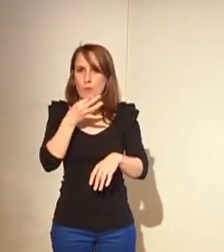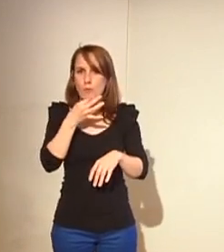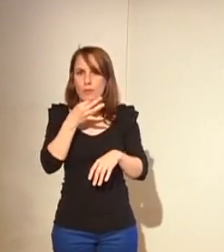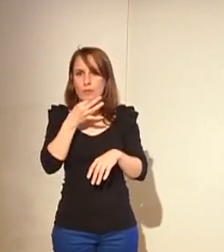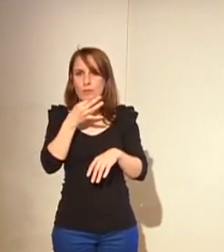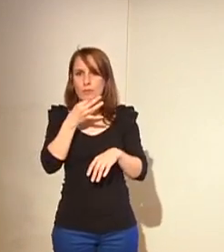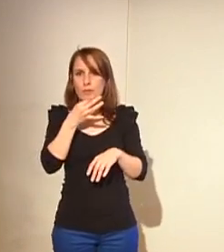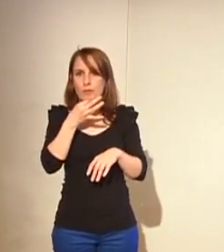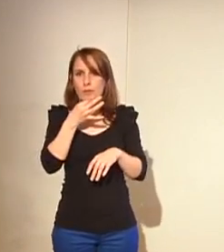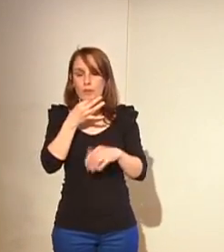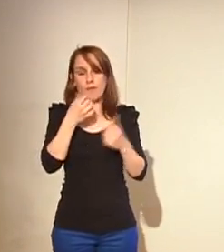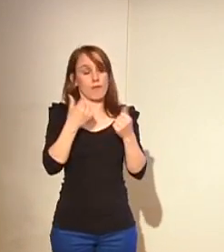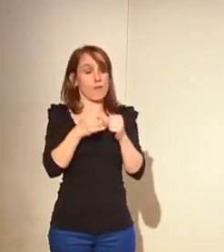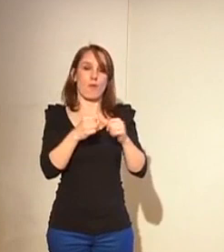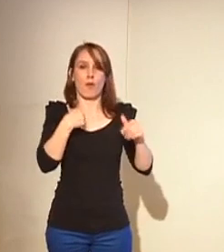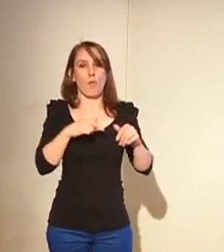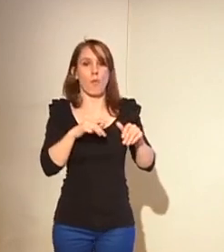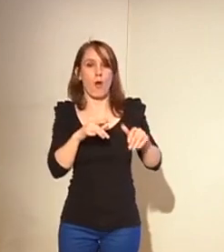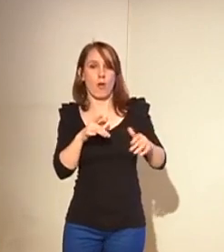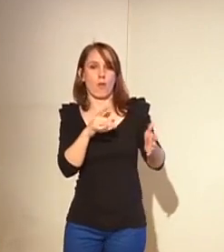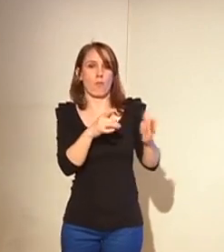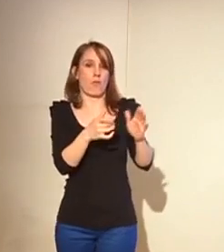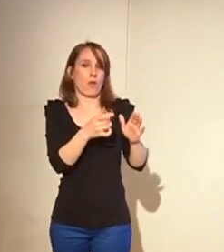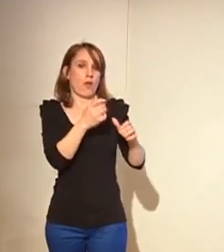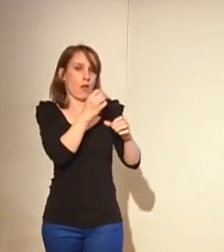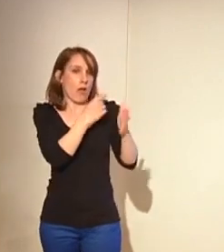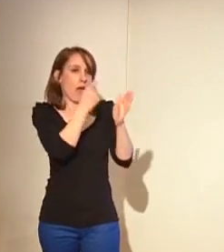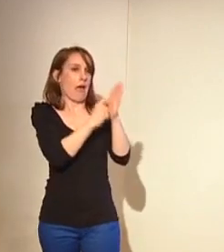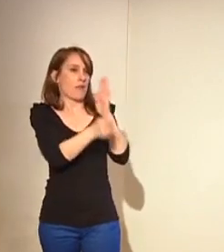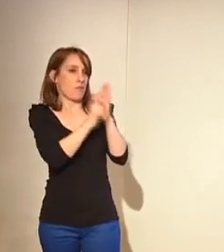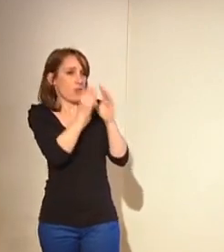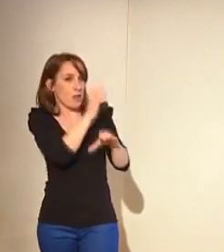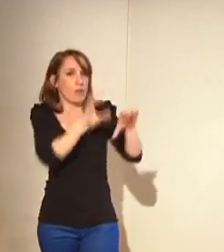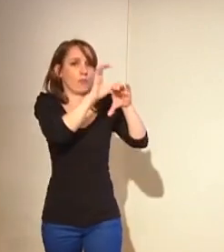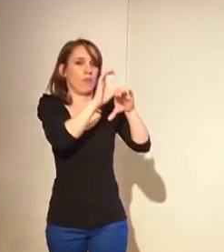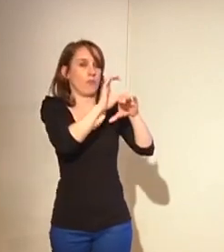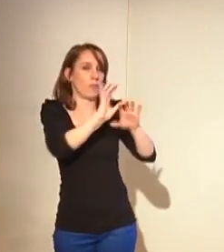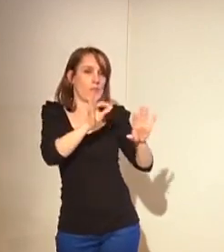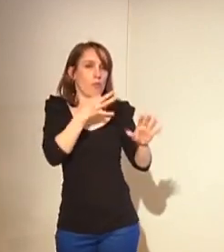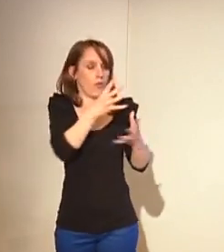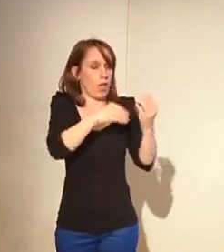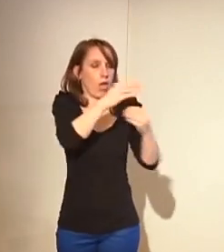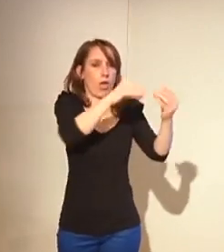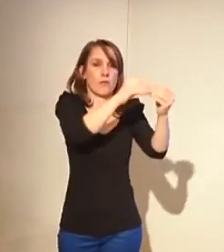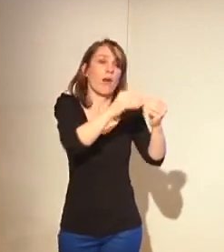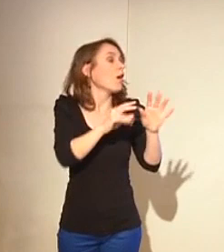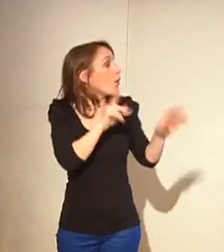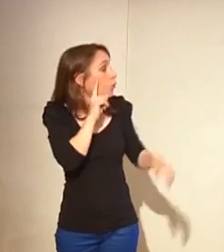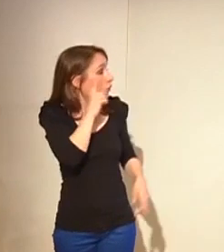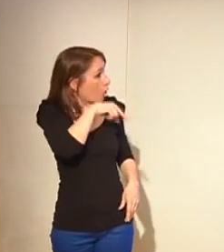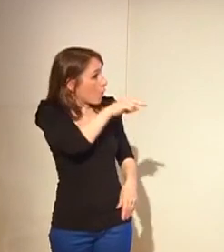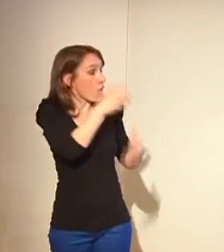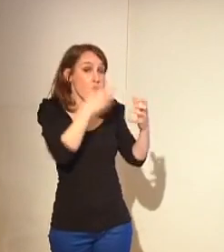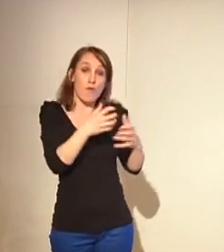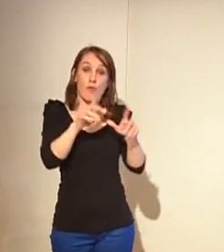électifs le fait de réduire les indemnité n'est-il pas contradictoire avec le souhait d'un non cumul des mandats mais aussi d'un non